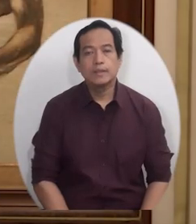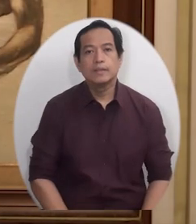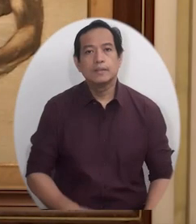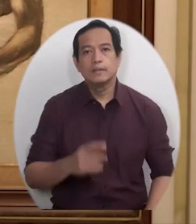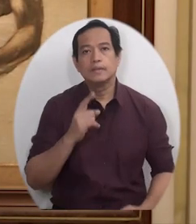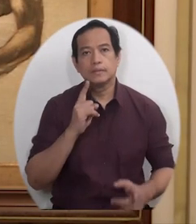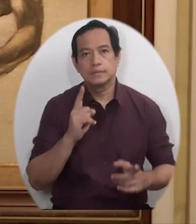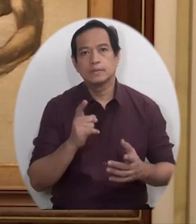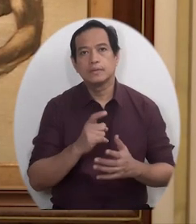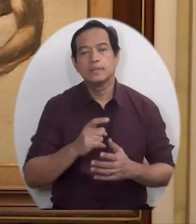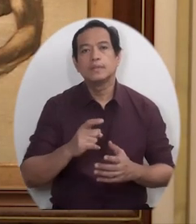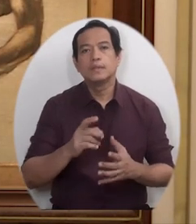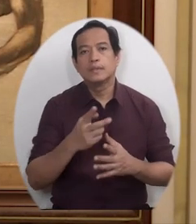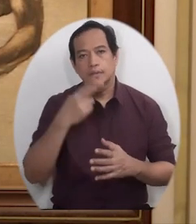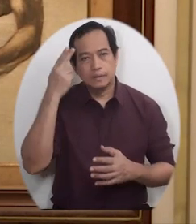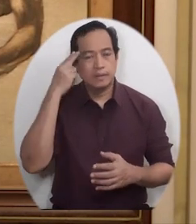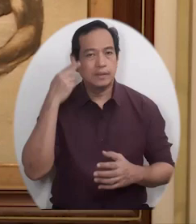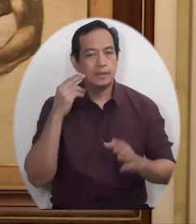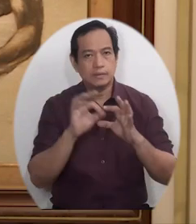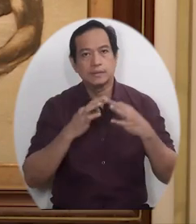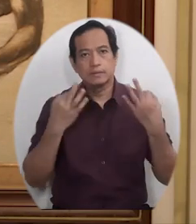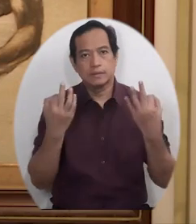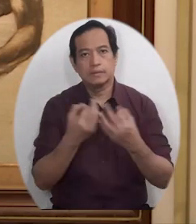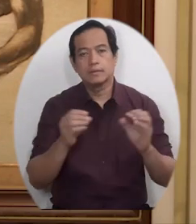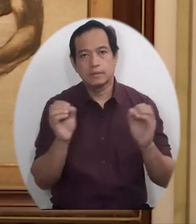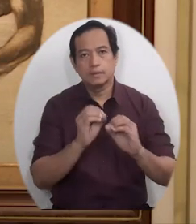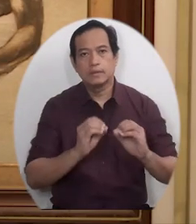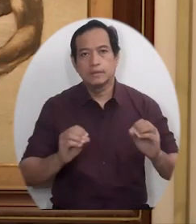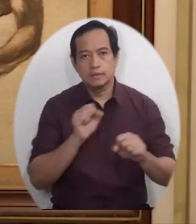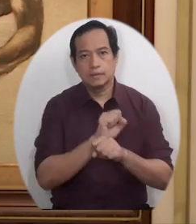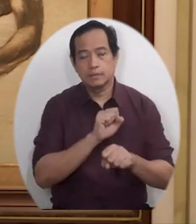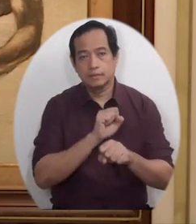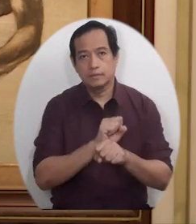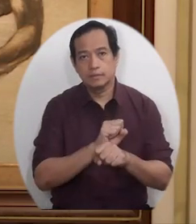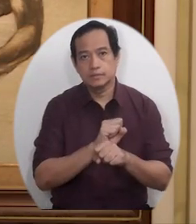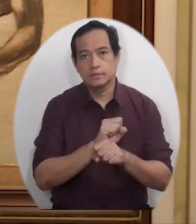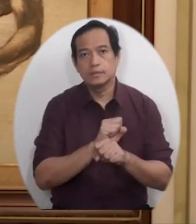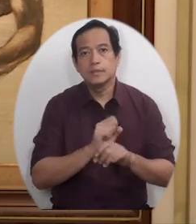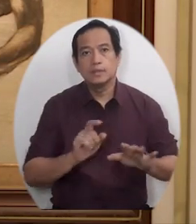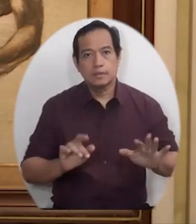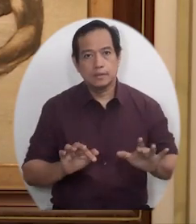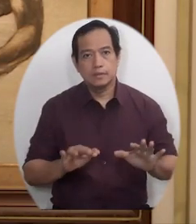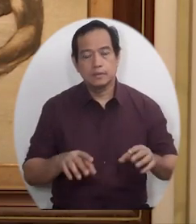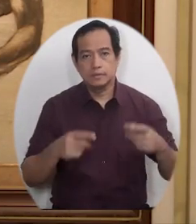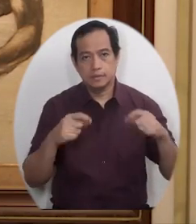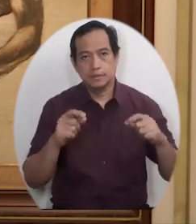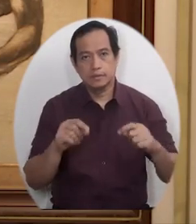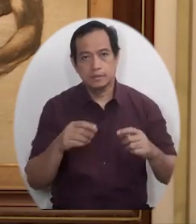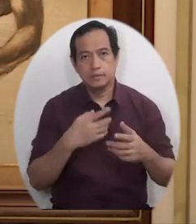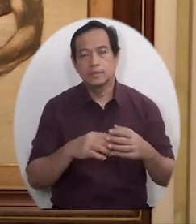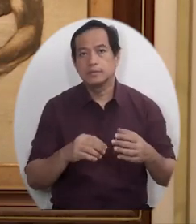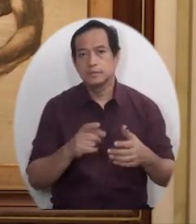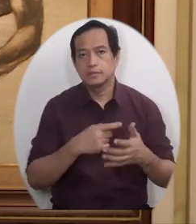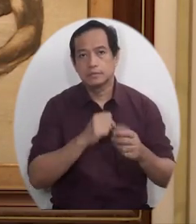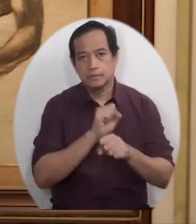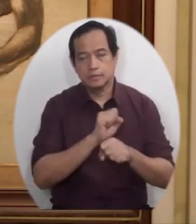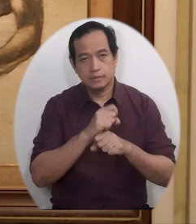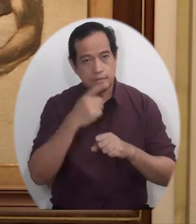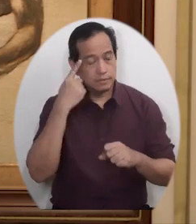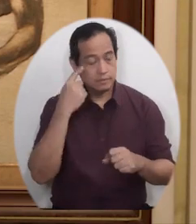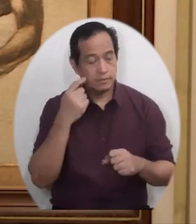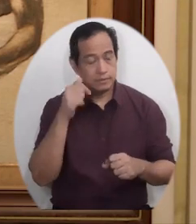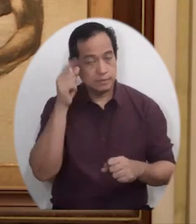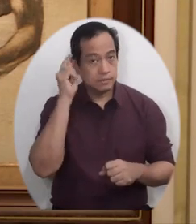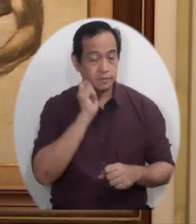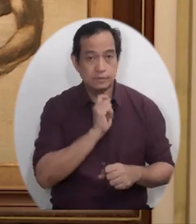isang breadwinner na nawala ng hanap buhay, isang online seller na kumakayod para sa kanyang kambal, isang dalagitang